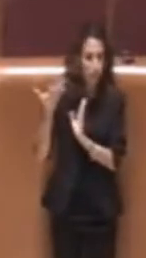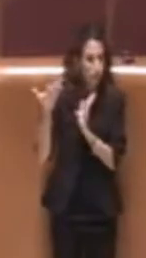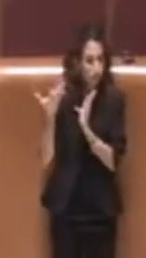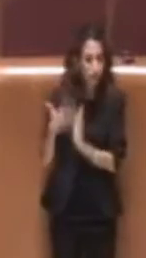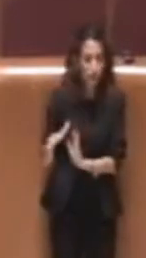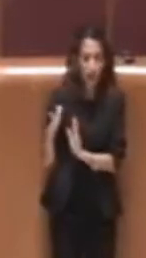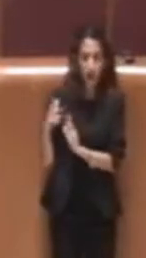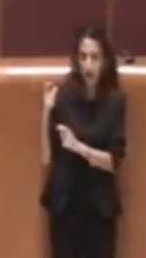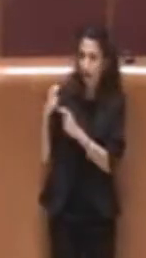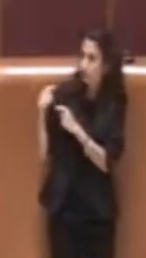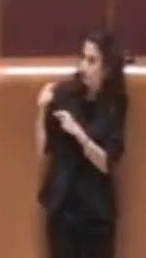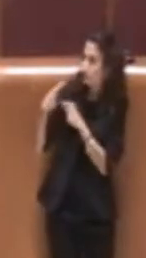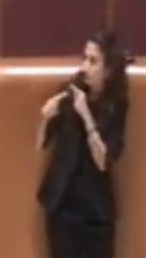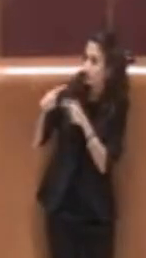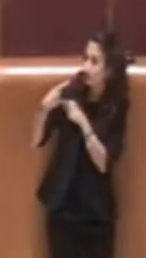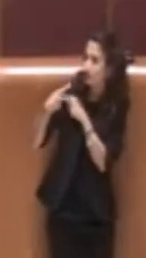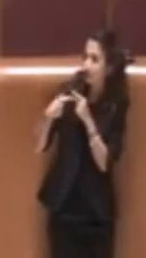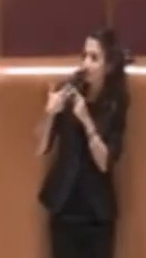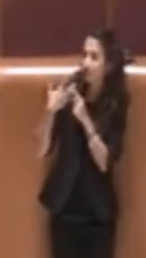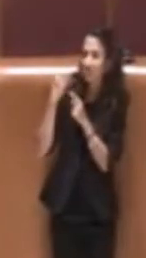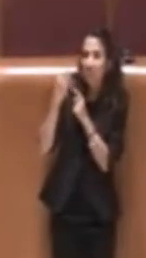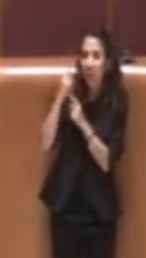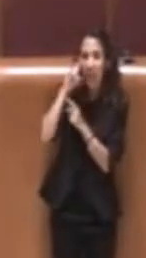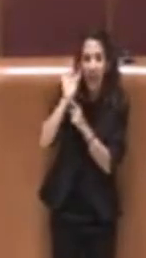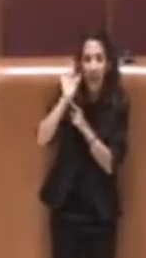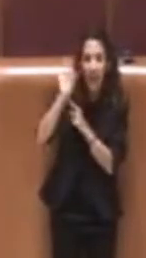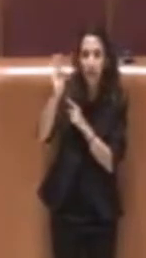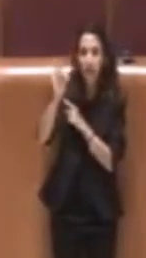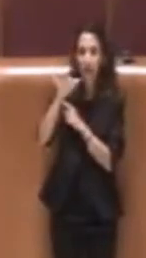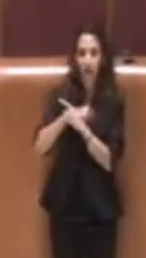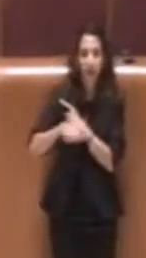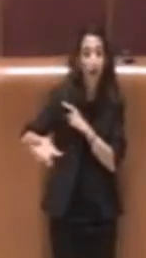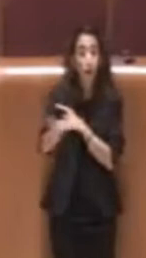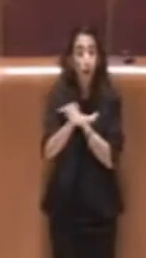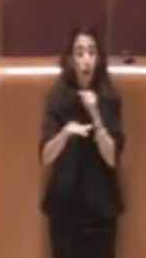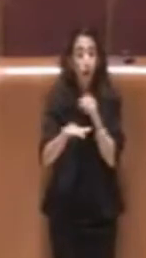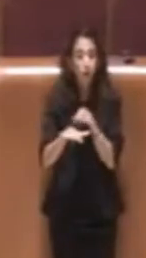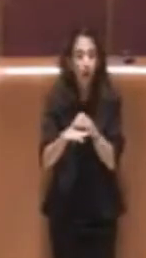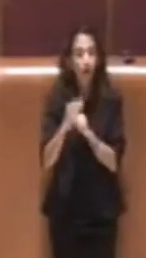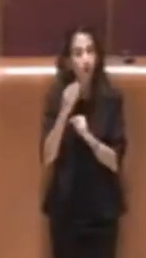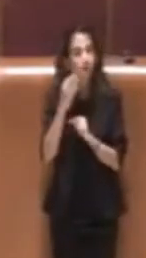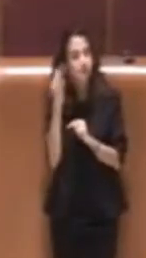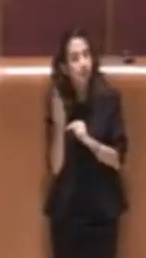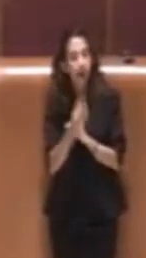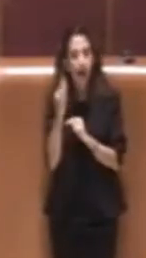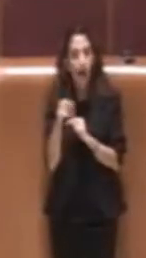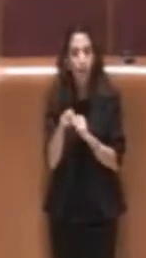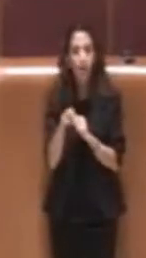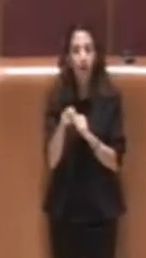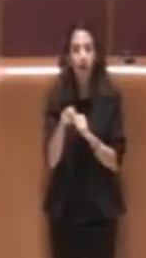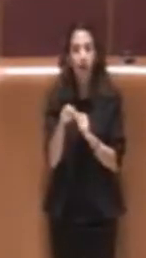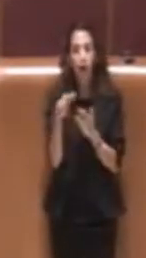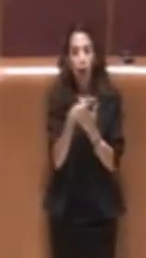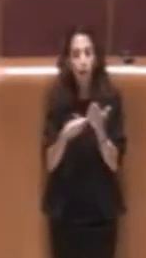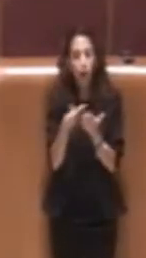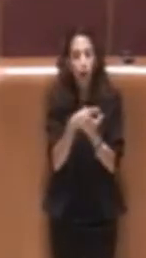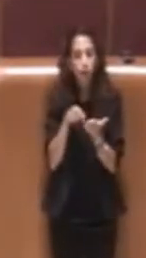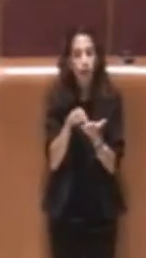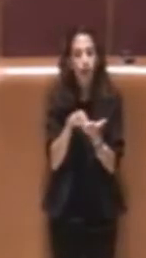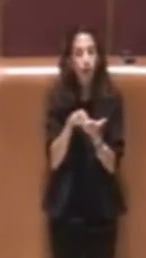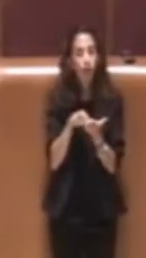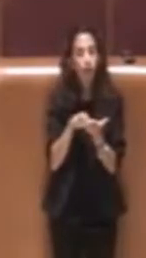sempre guardato alla pianificazione urbanistica come un qualcosa che dovesse andare in primo luogo